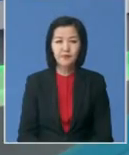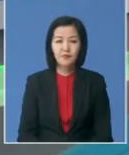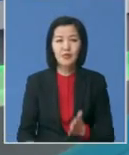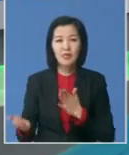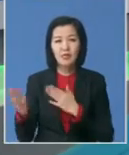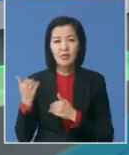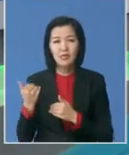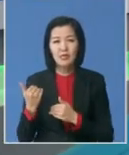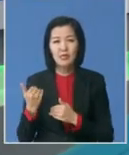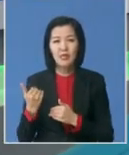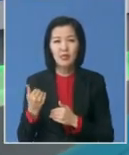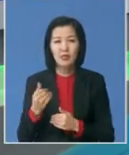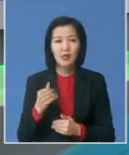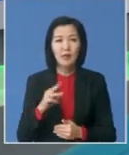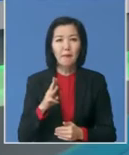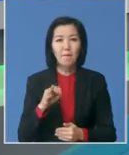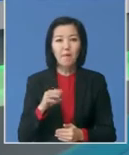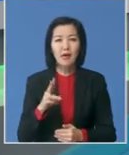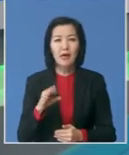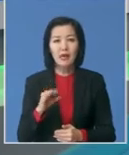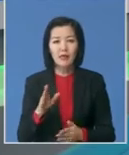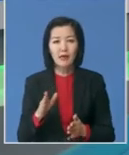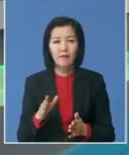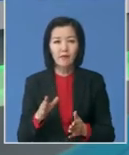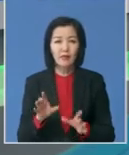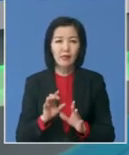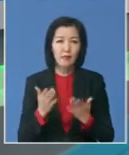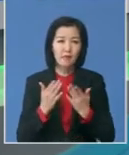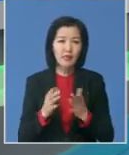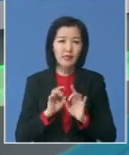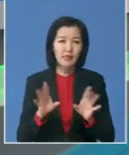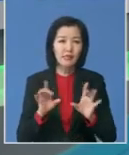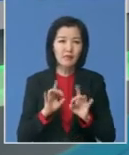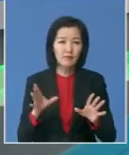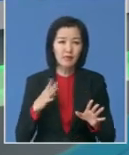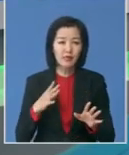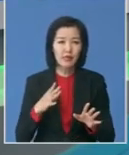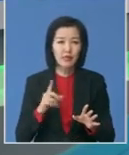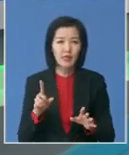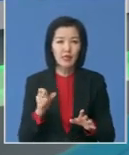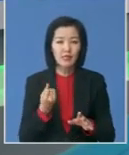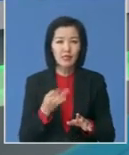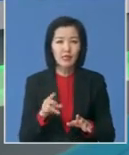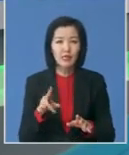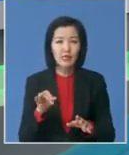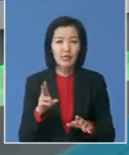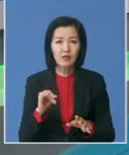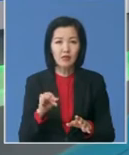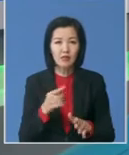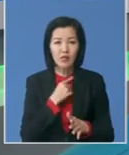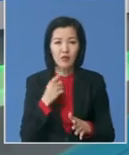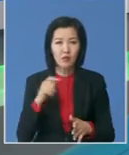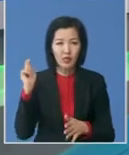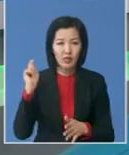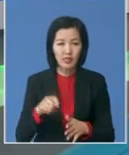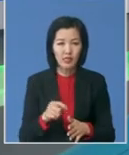Кезінде Хан Тәңірінің мұзбалағы Мұқағали Мақатаев батасын беріп, поэзияның еңіліккілігі боласын деп болжап кеткен Заида Елғондинова